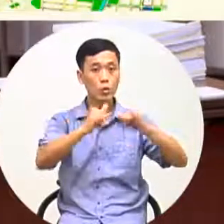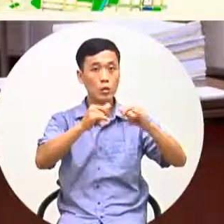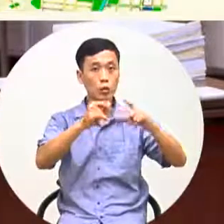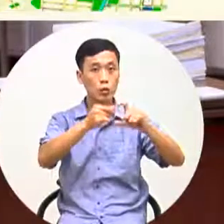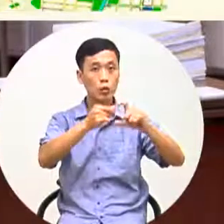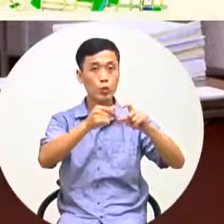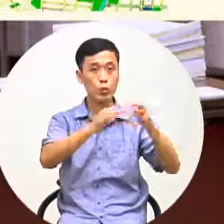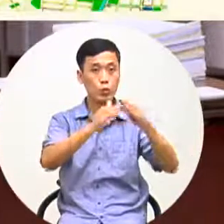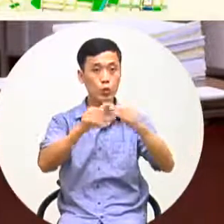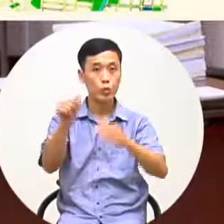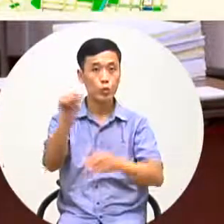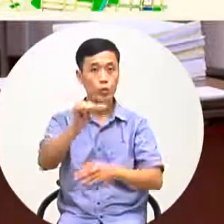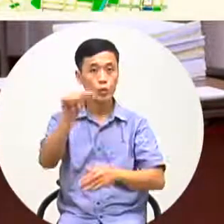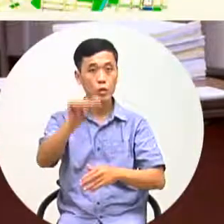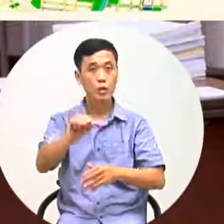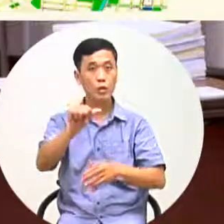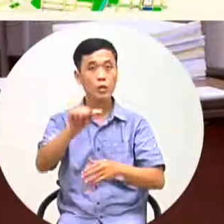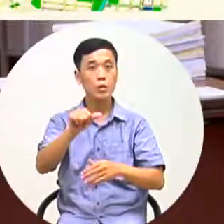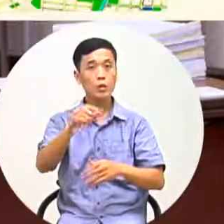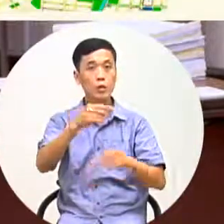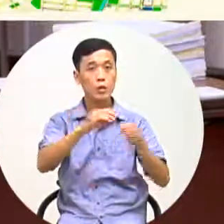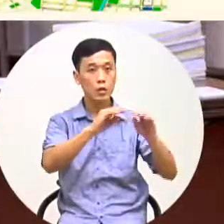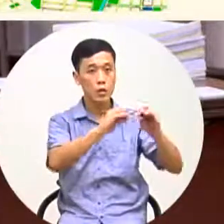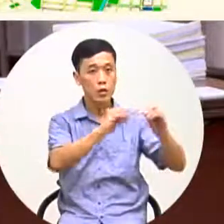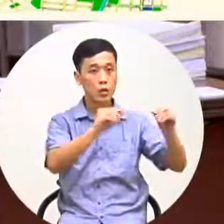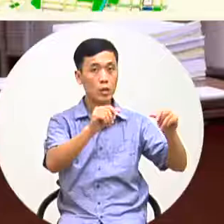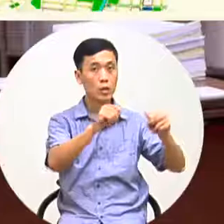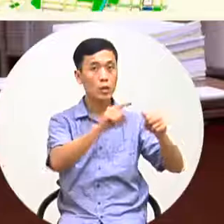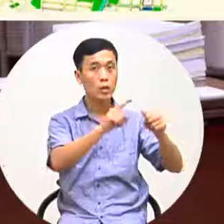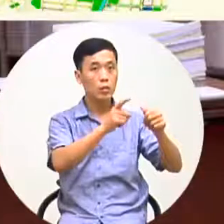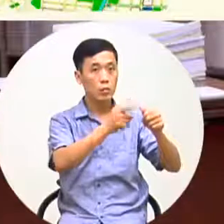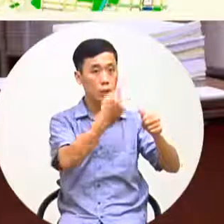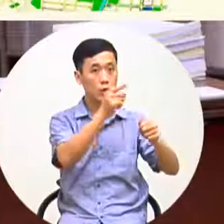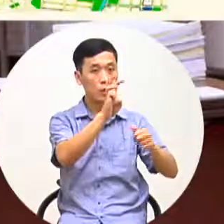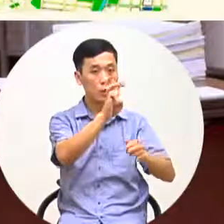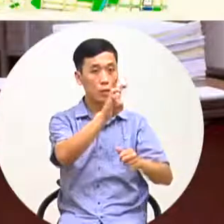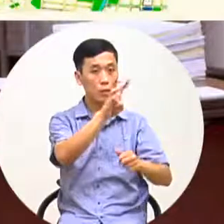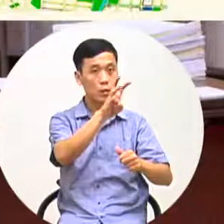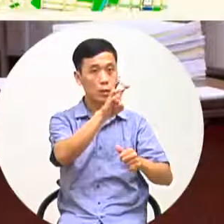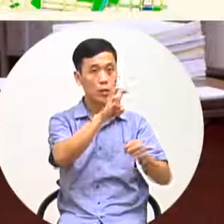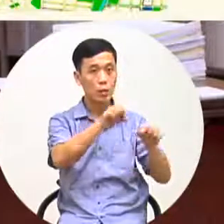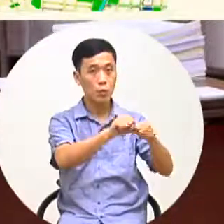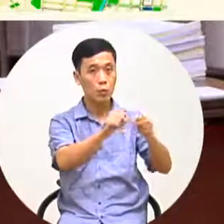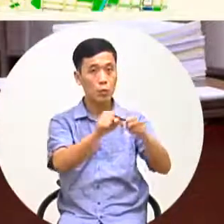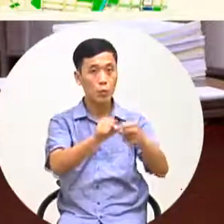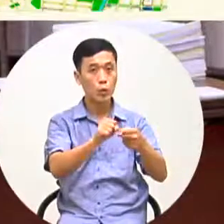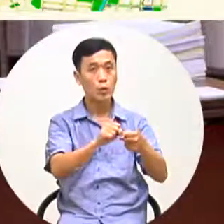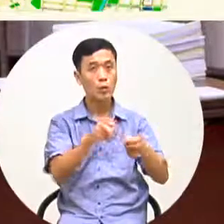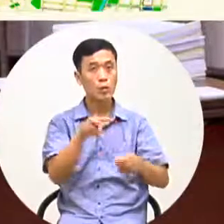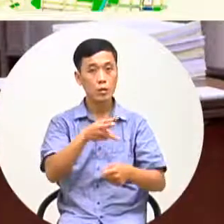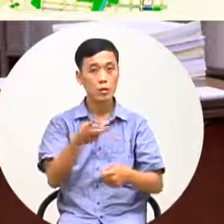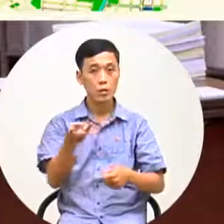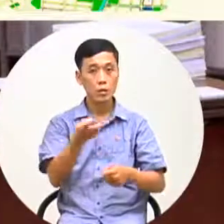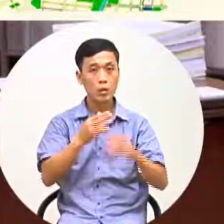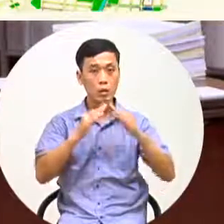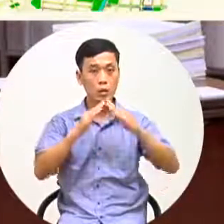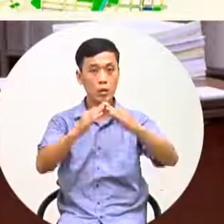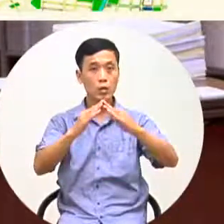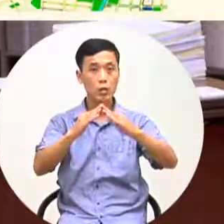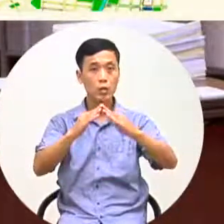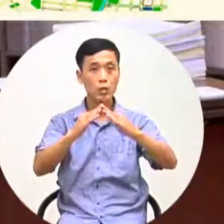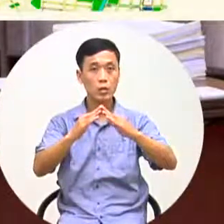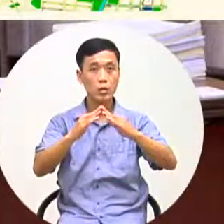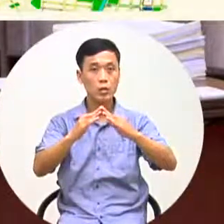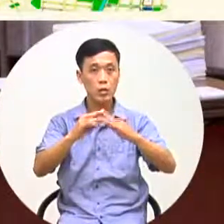破烂烂，对不对？嘛做无美观的，对不对？整个吼，迄个都市的这个美观对不对吼？会打